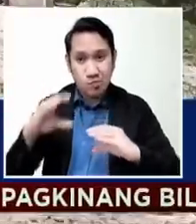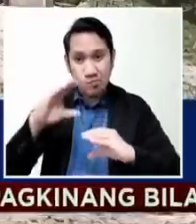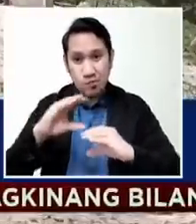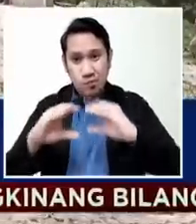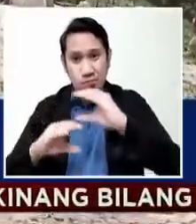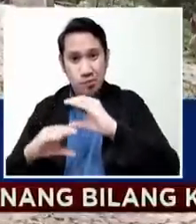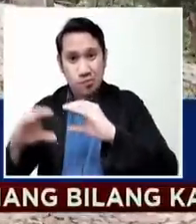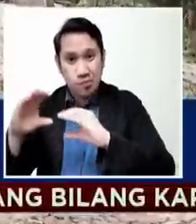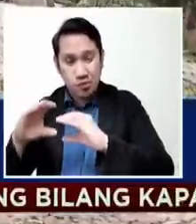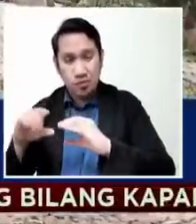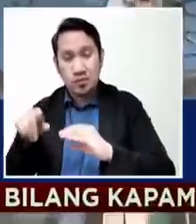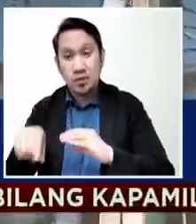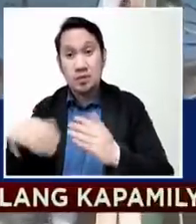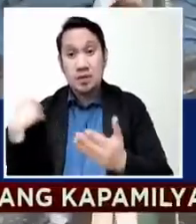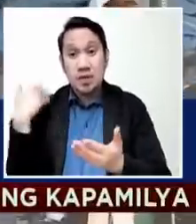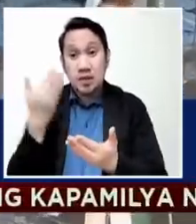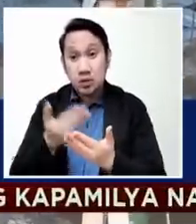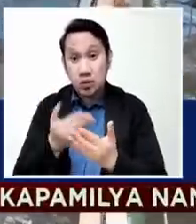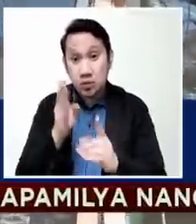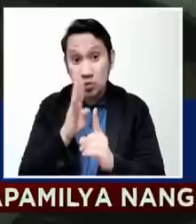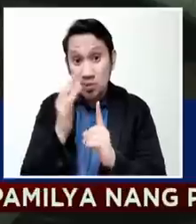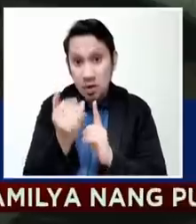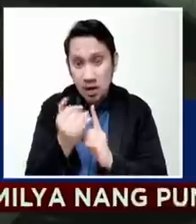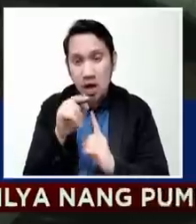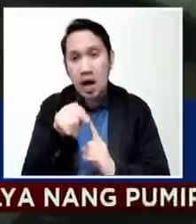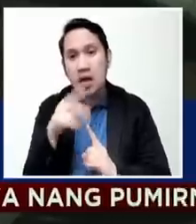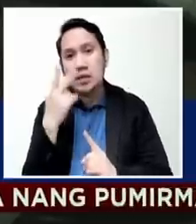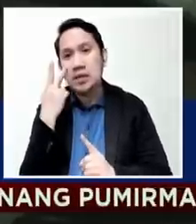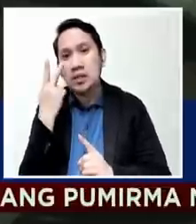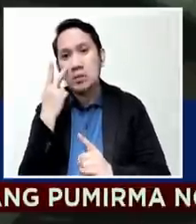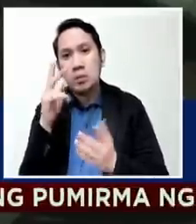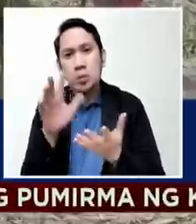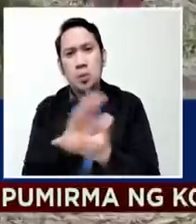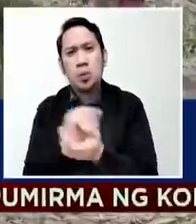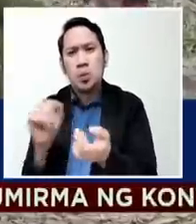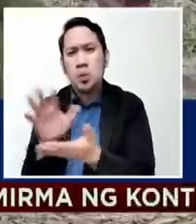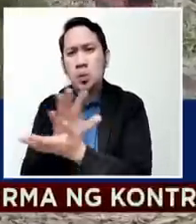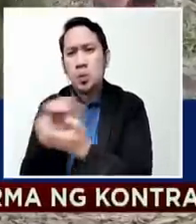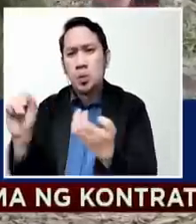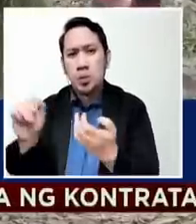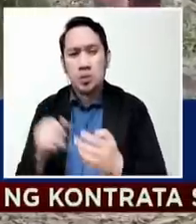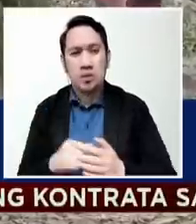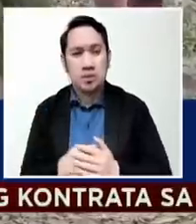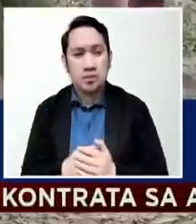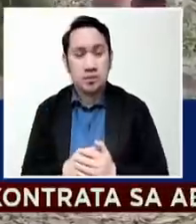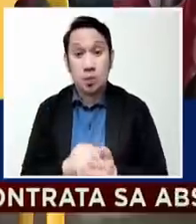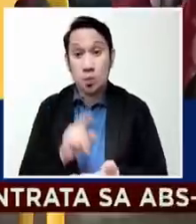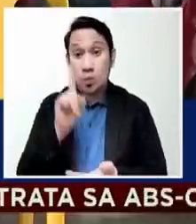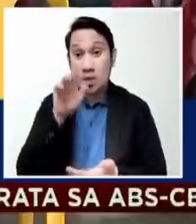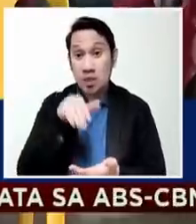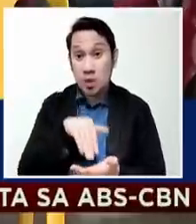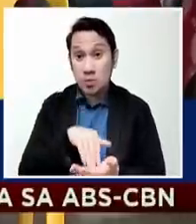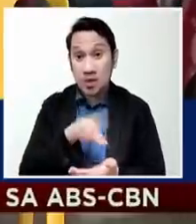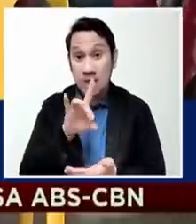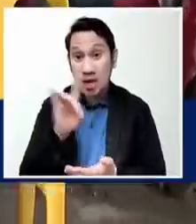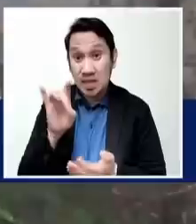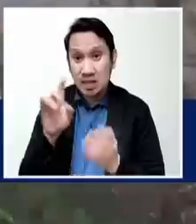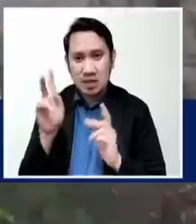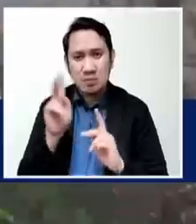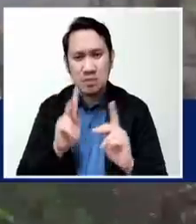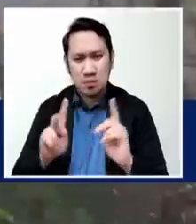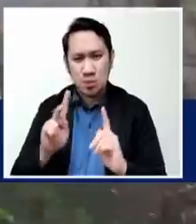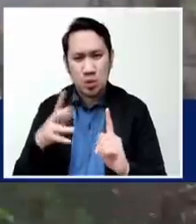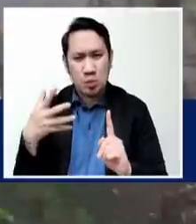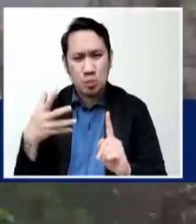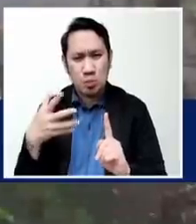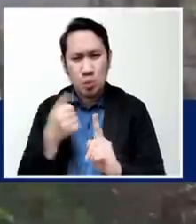sasakyan. Pagdating sa barangay, tumambad ang iniwang pinsala ng masamang panahon. Nasa 1,800 residente ang apektado.